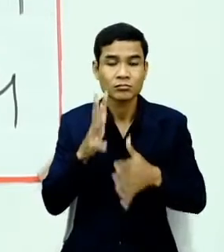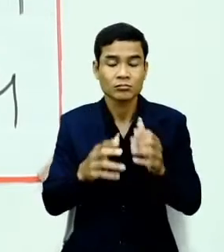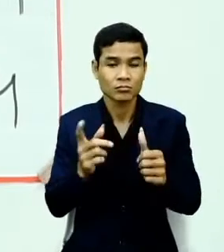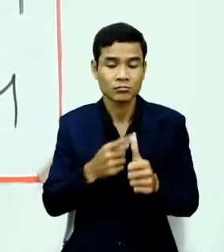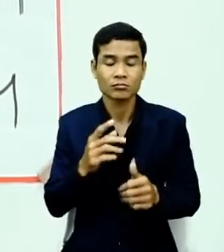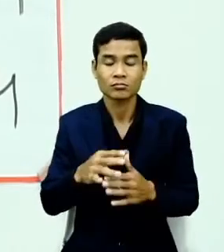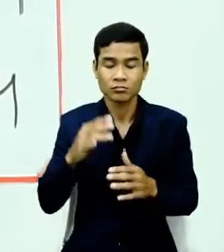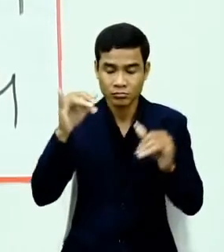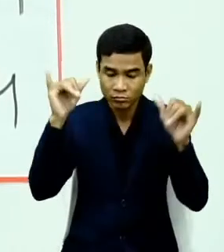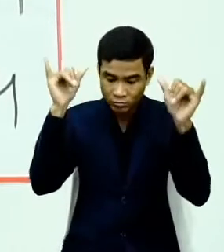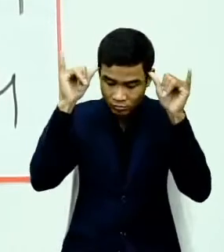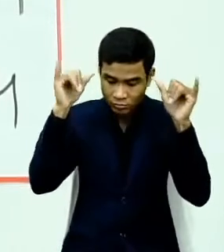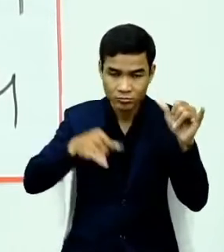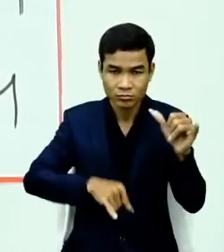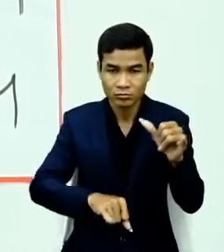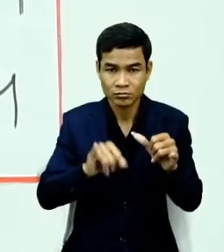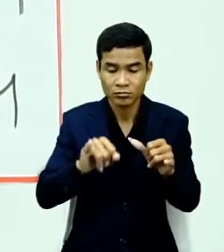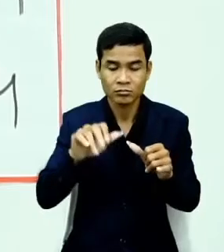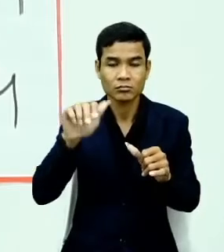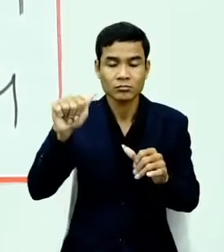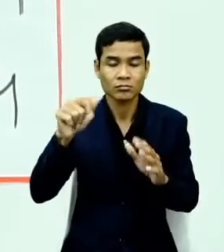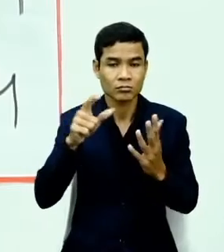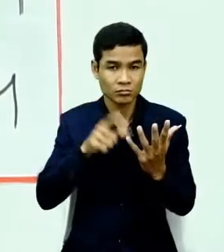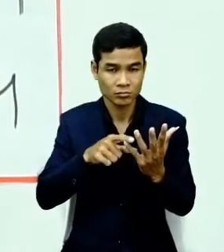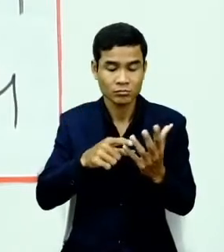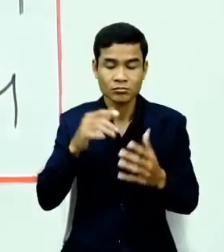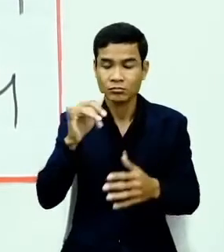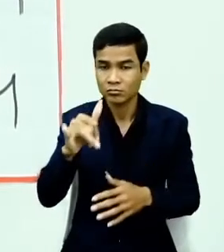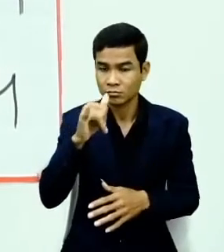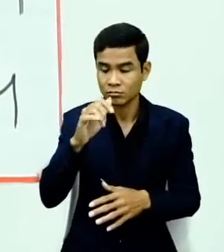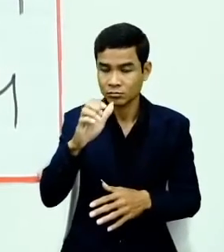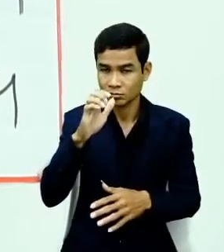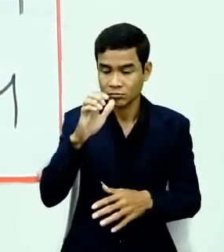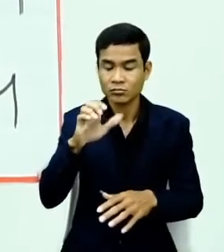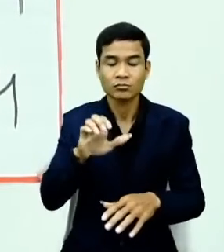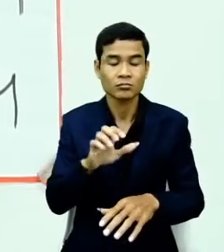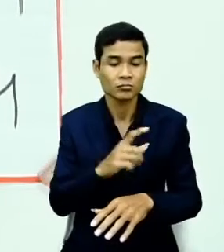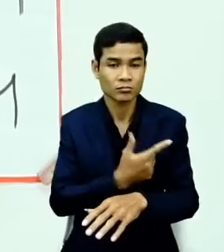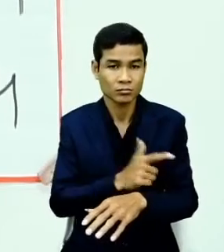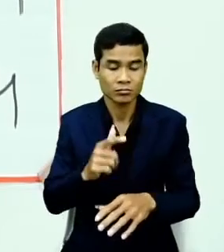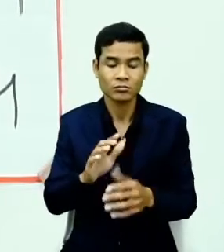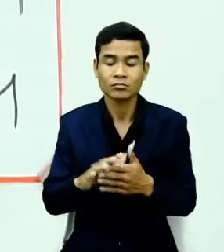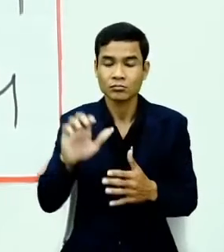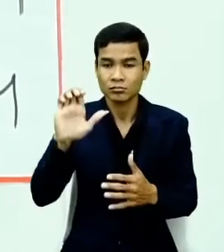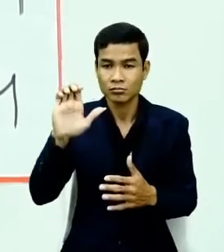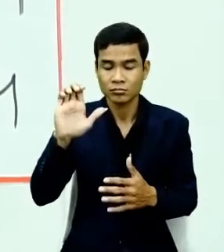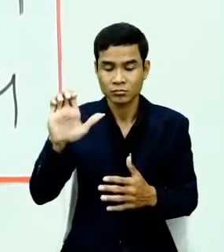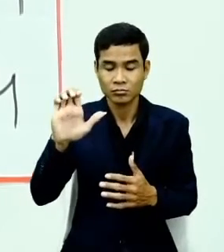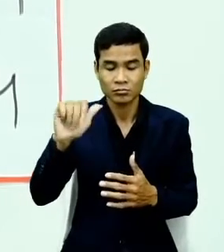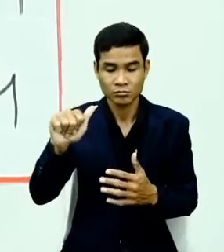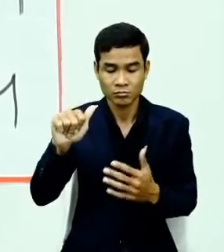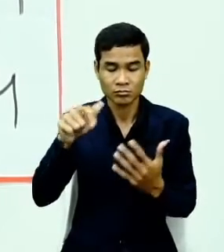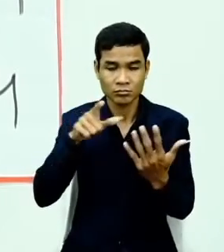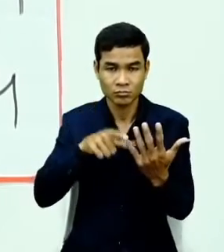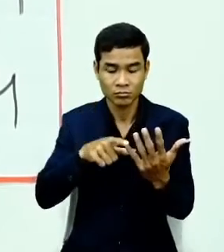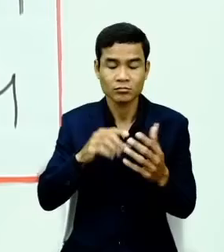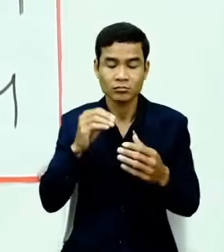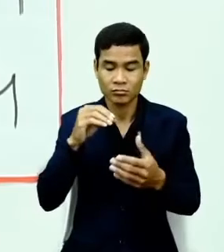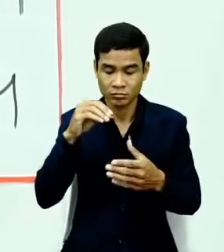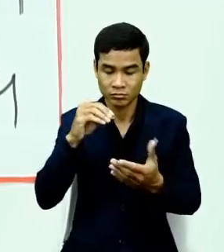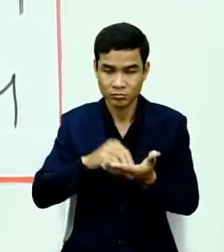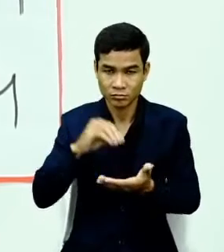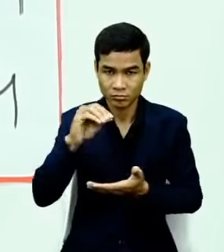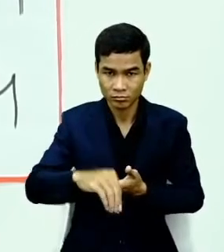កចៅញាឆៃជីចាញាដាំញោចា